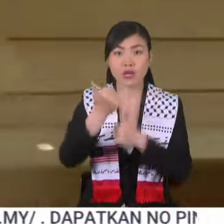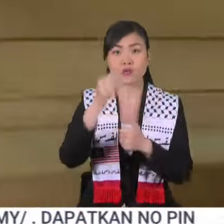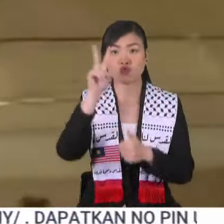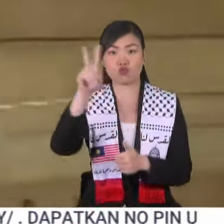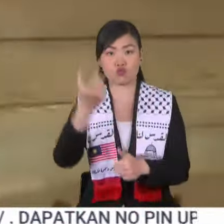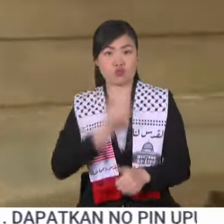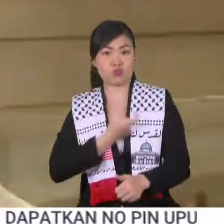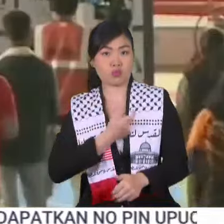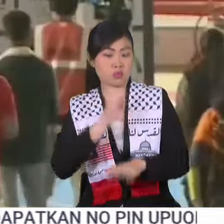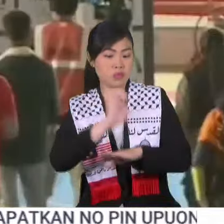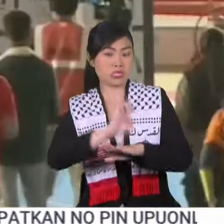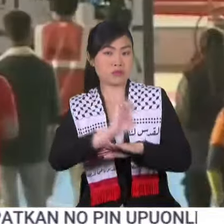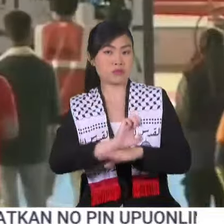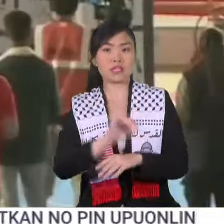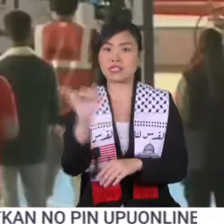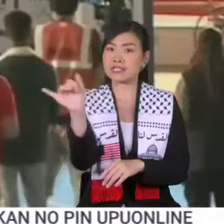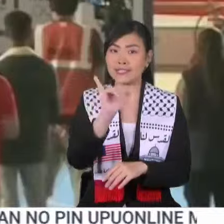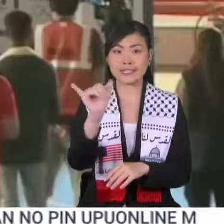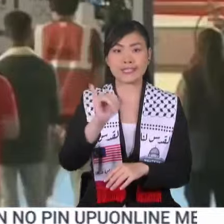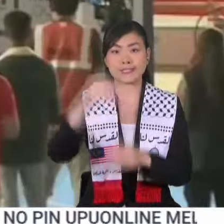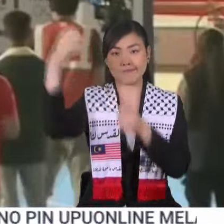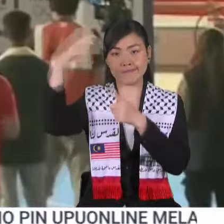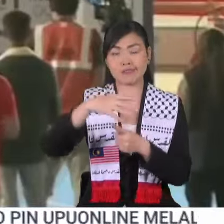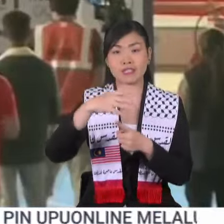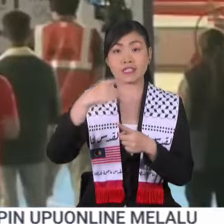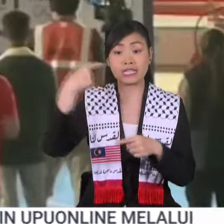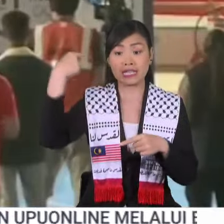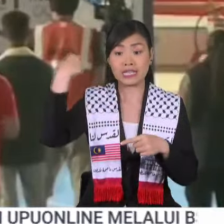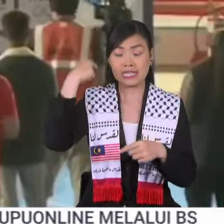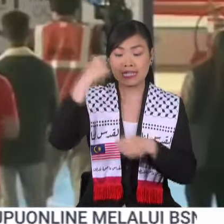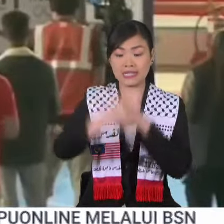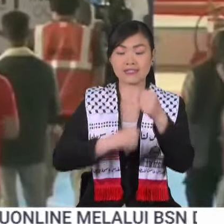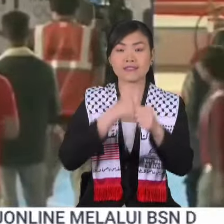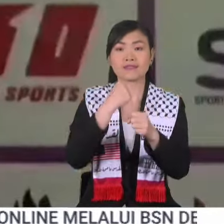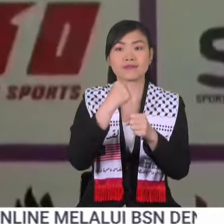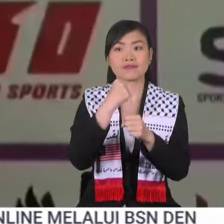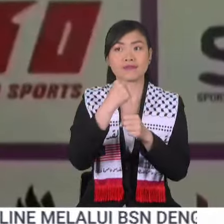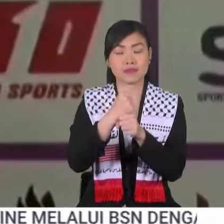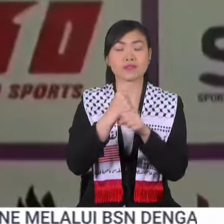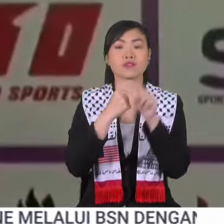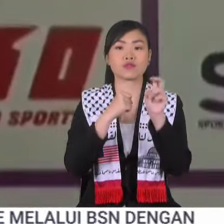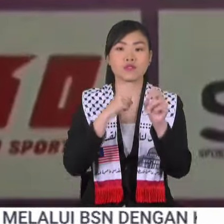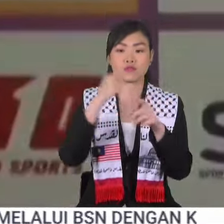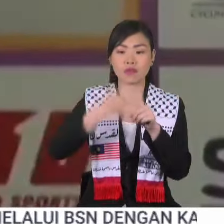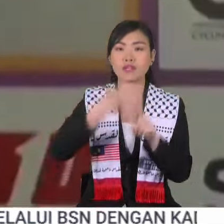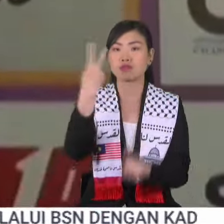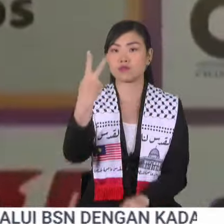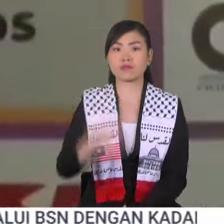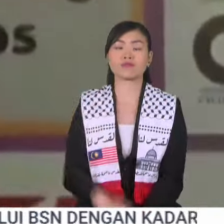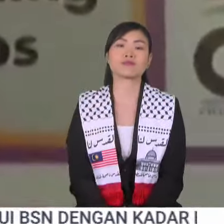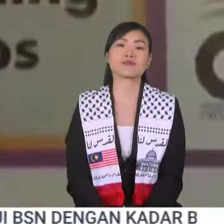pingat emas pada kejohanan sama edisi 2024 Februari lalu.